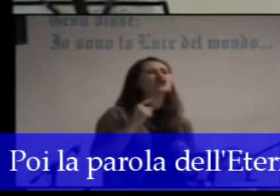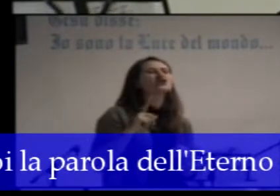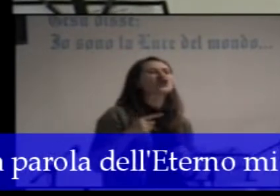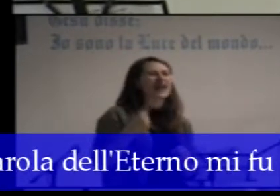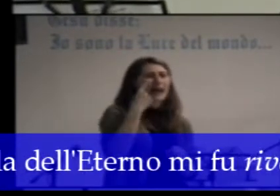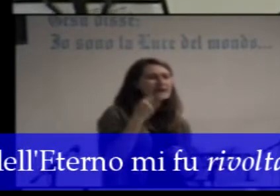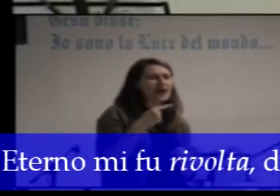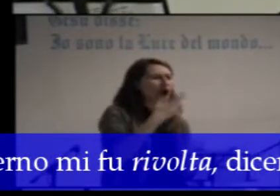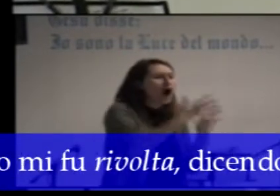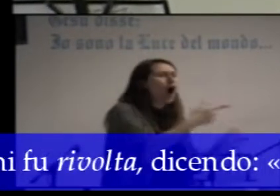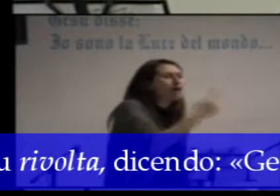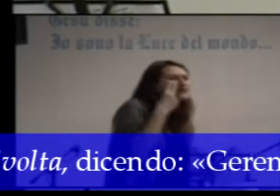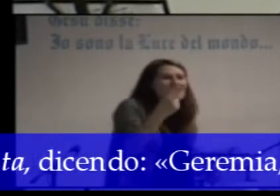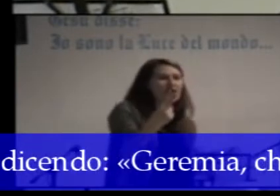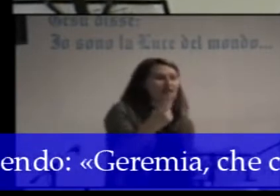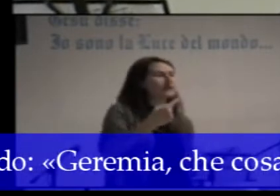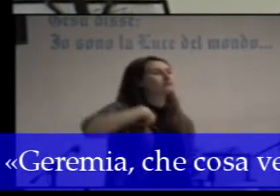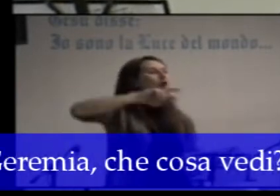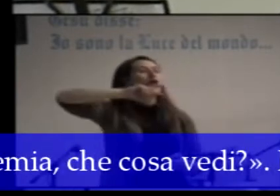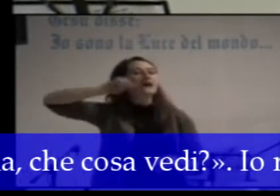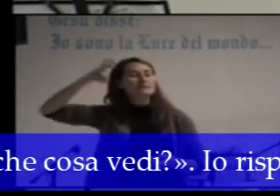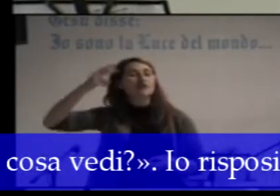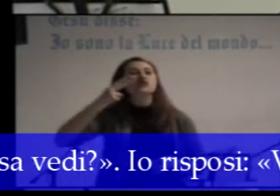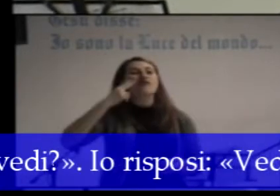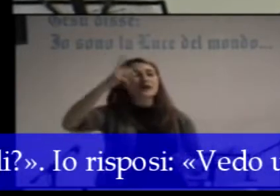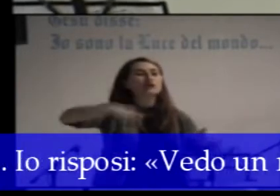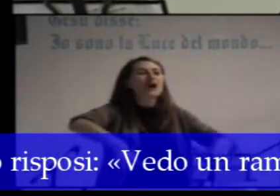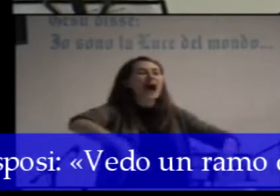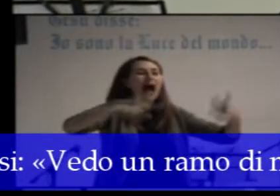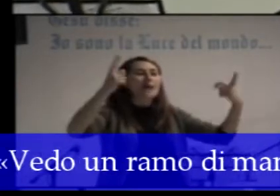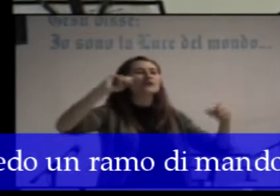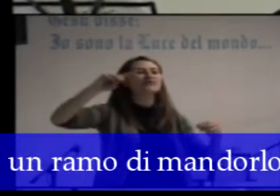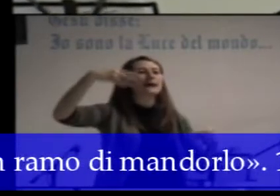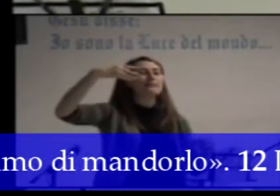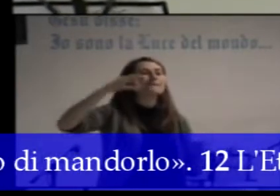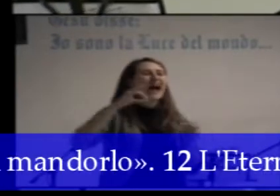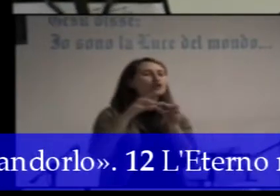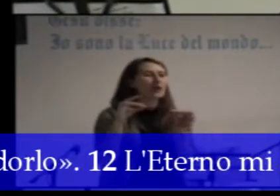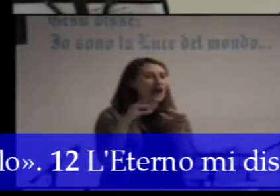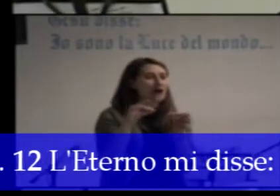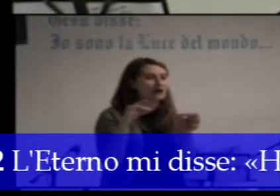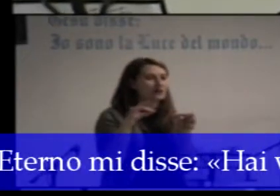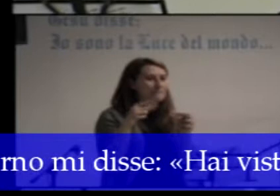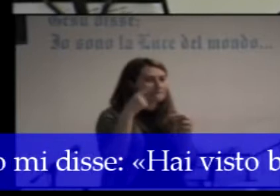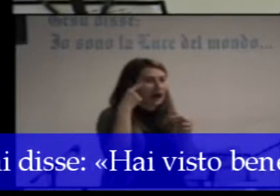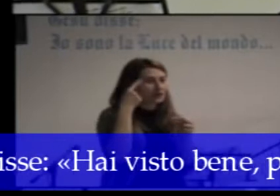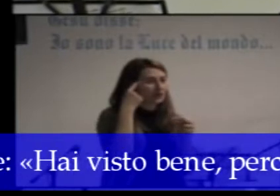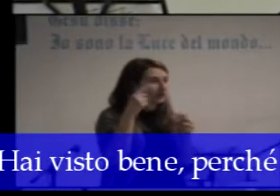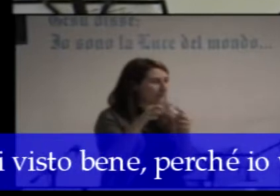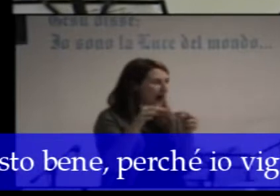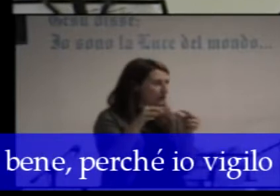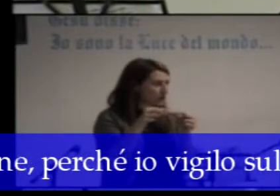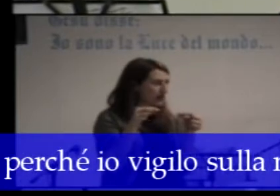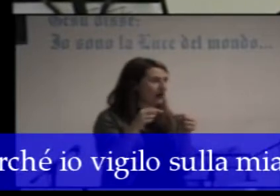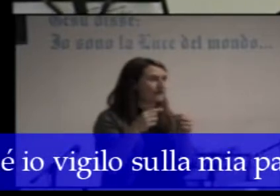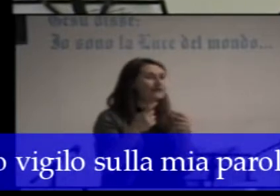Io risposi: vedo un ramo di mandorlo. L'Eterno mi disse: hai visto bene, perché io vigilo sulla mia parola per